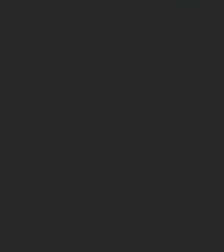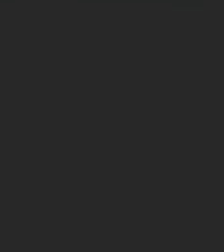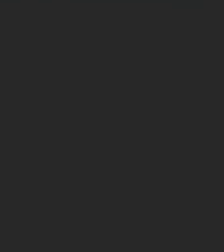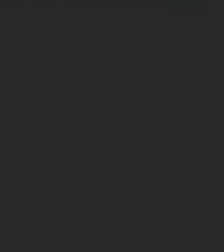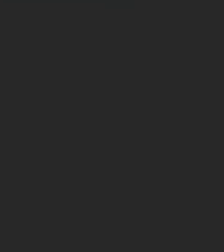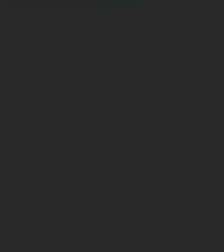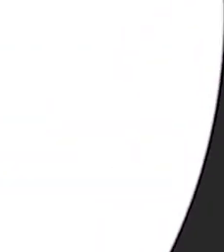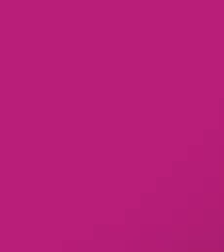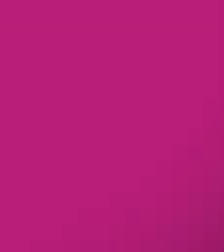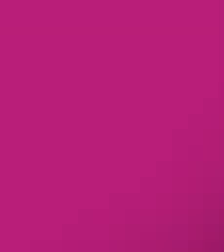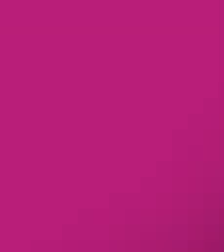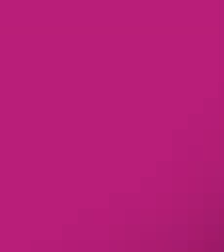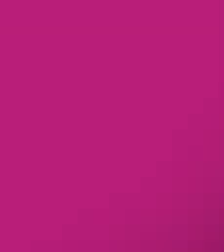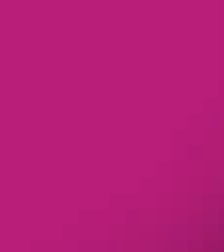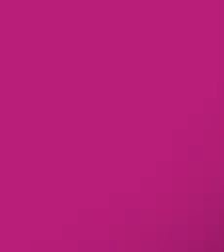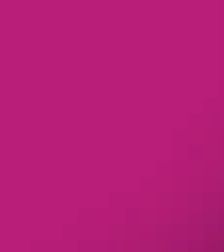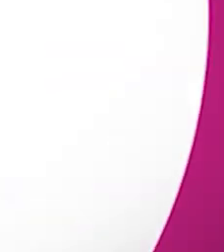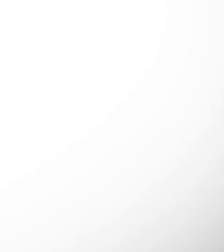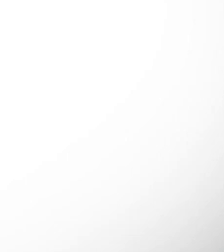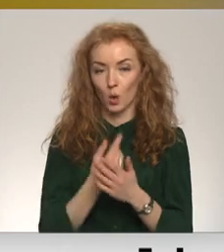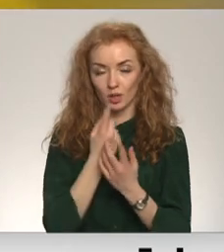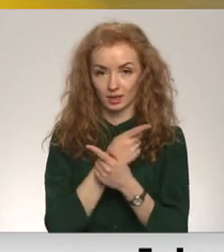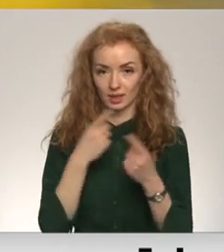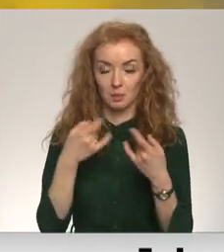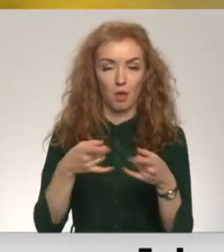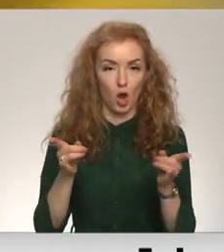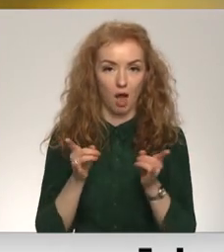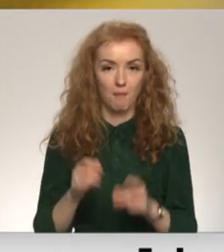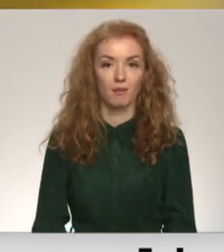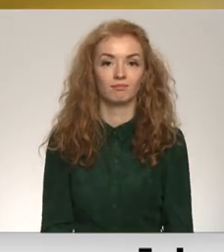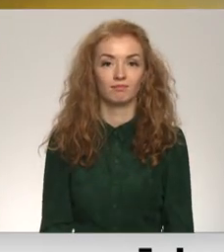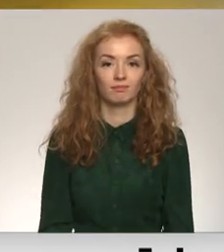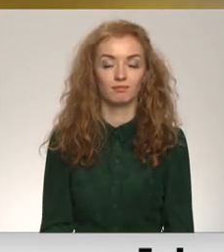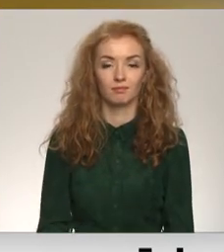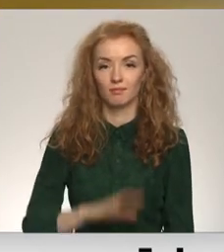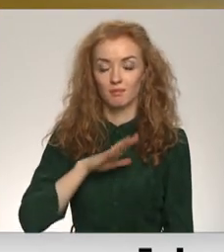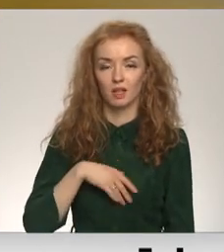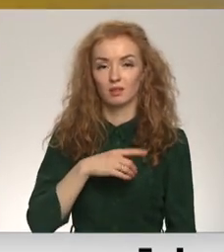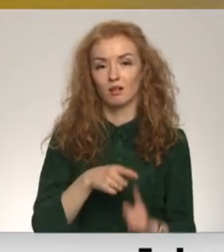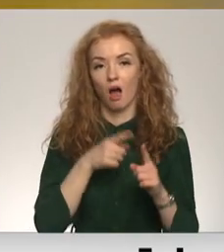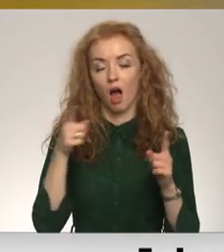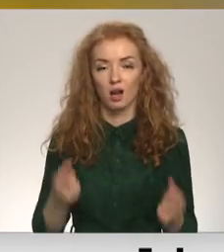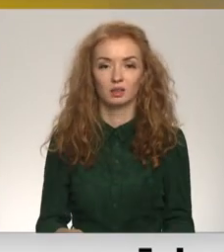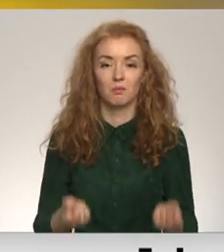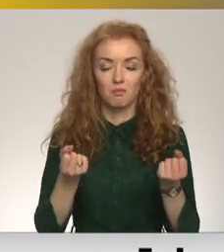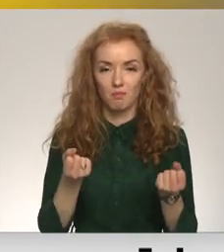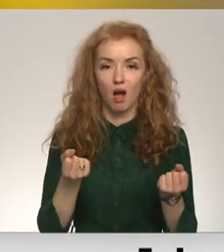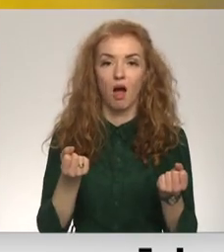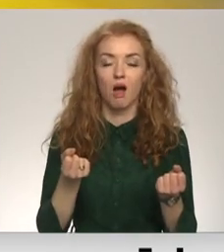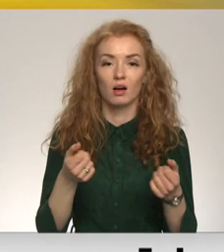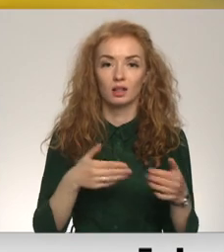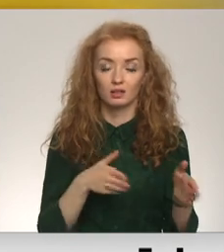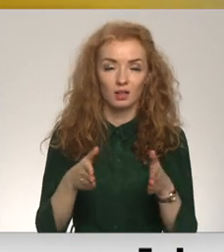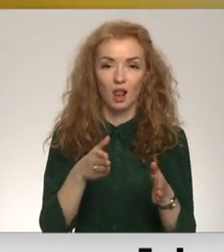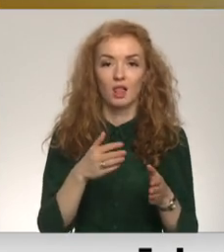Re, viss ēters ir te! Pēc gāras smaga un pārdzīvojumiem pilna ceļa, simtiem